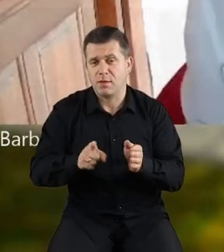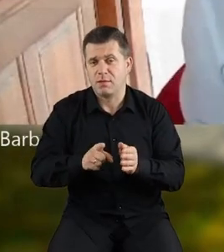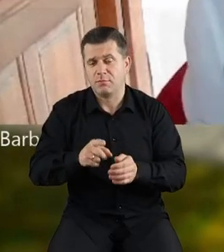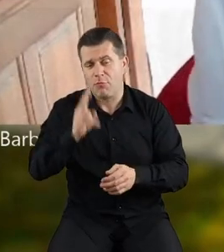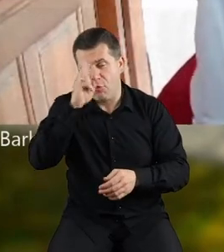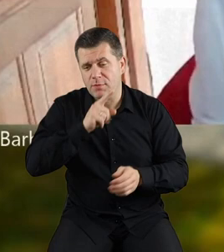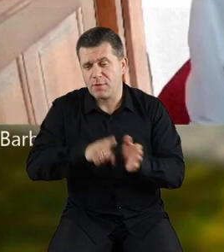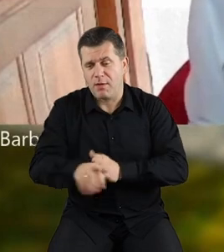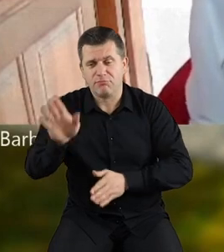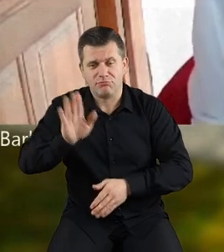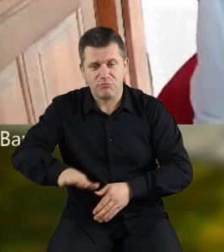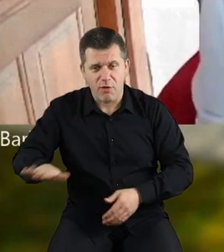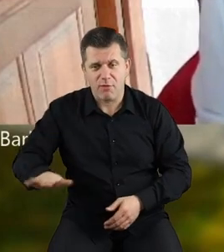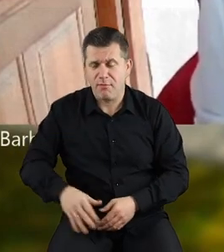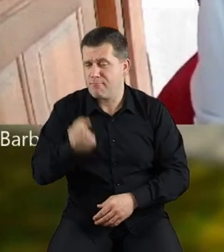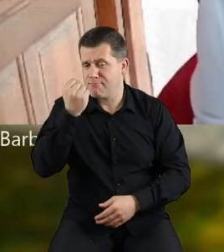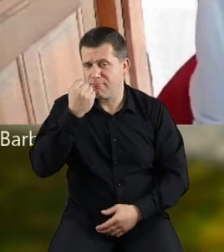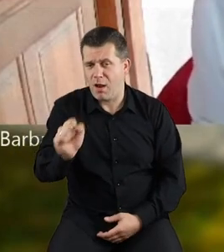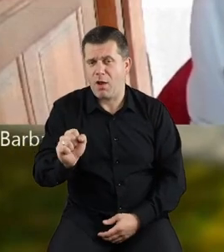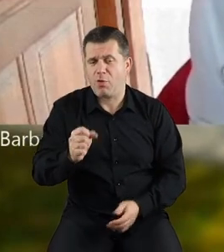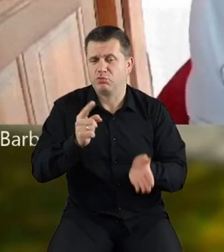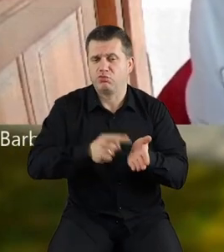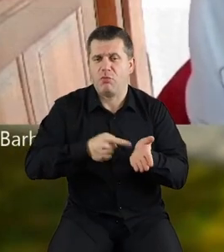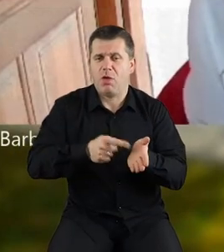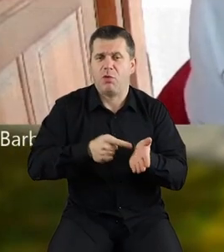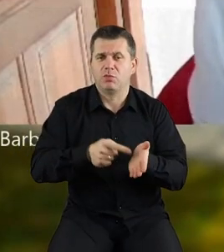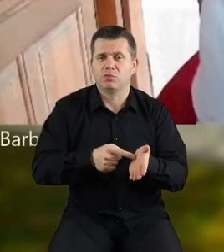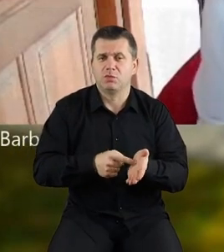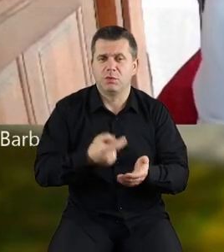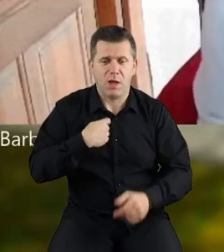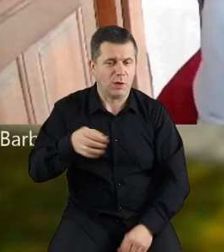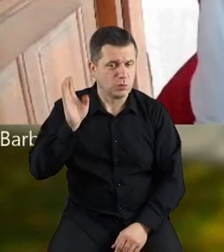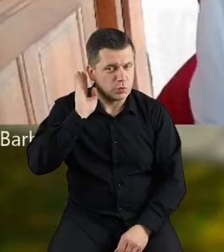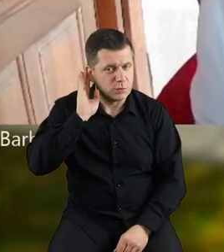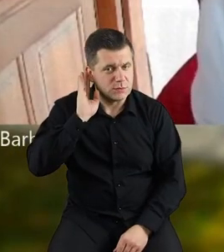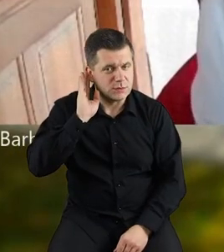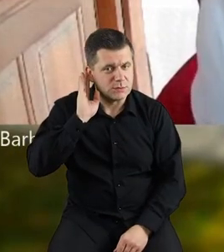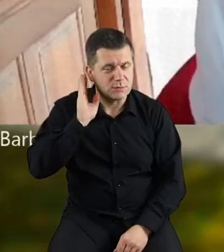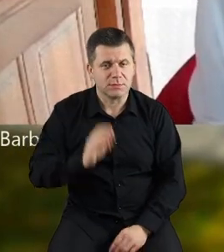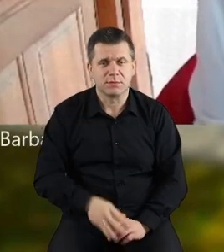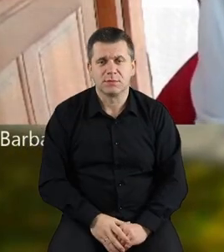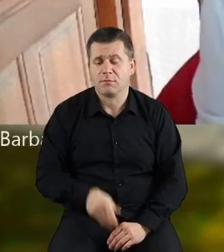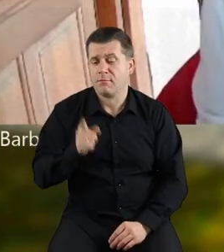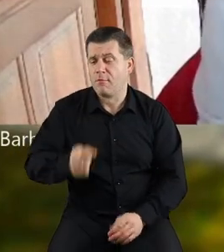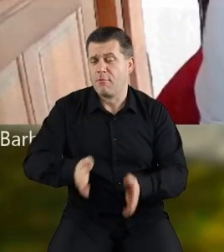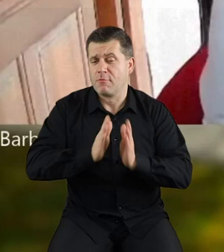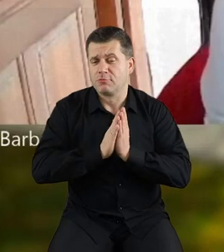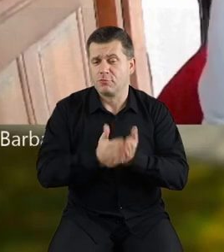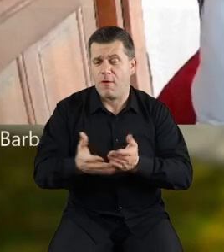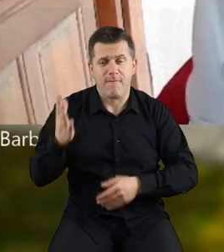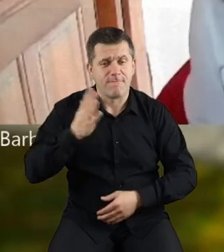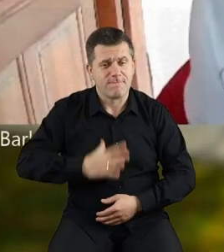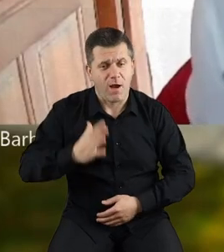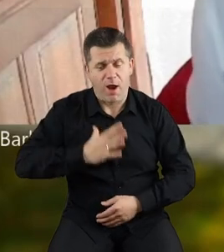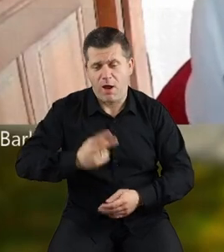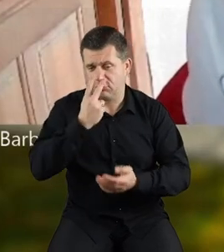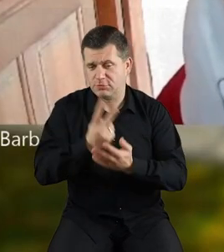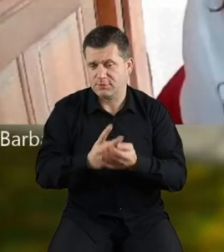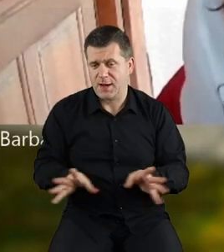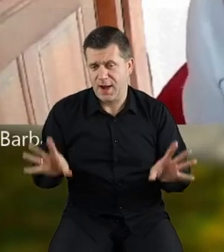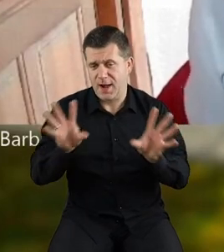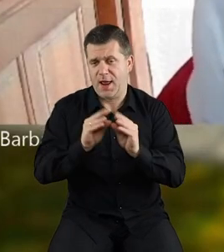czytających dzieciom ojców, bo bardzo często słyszę, że tę książkę